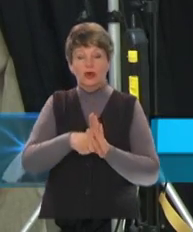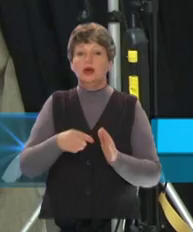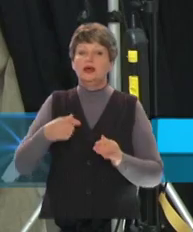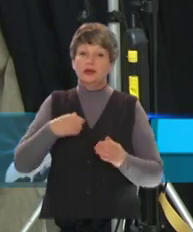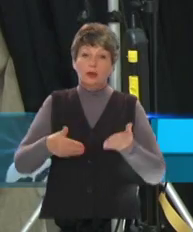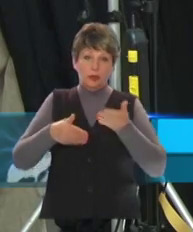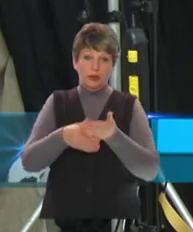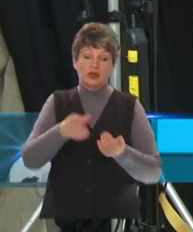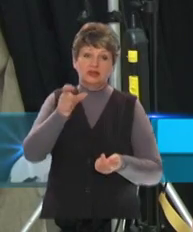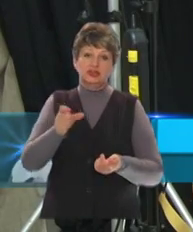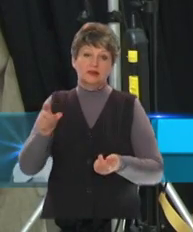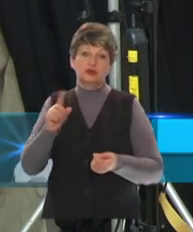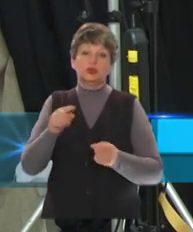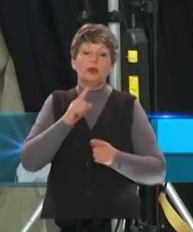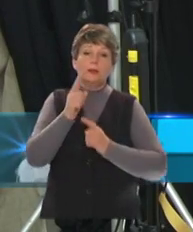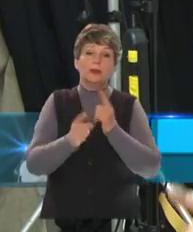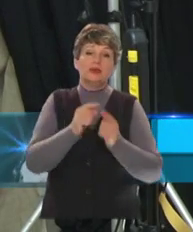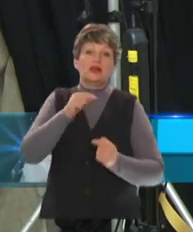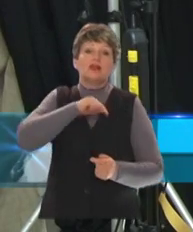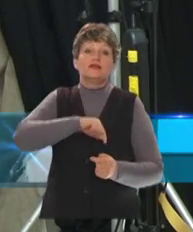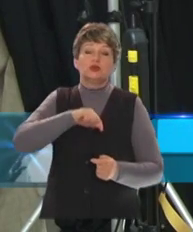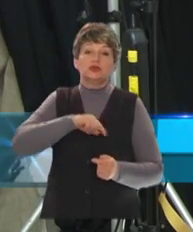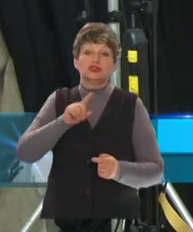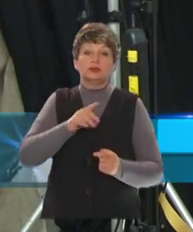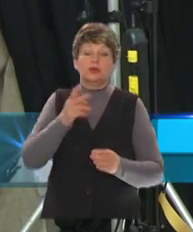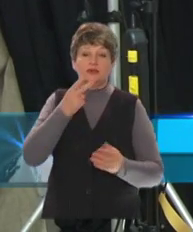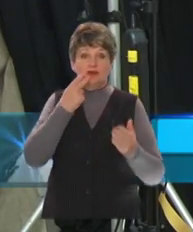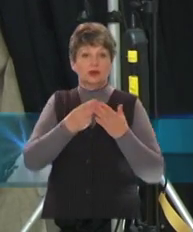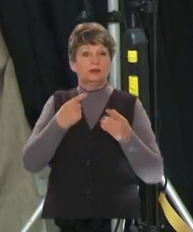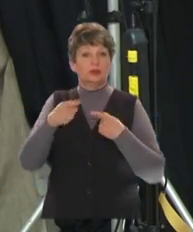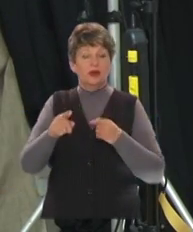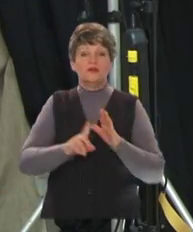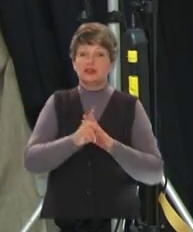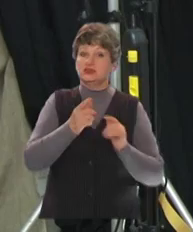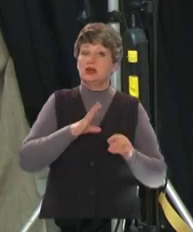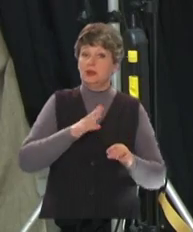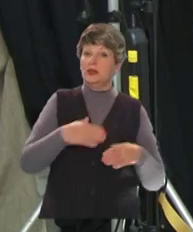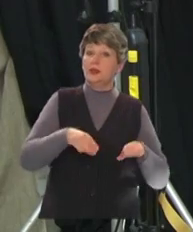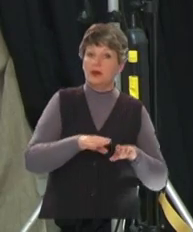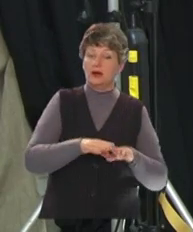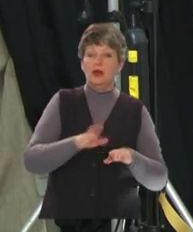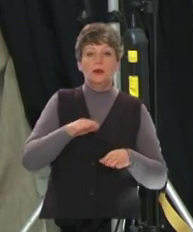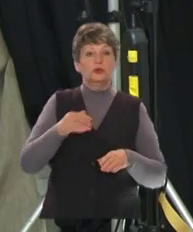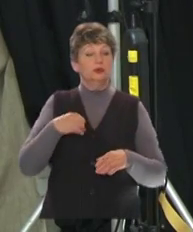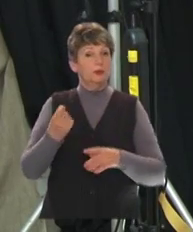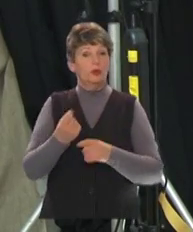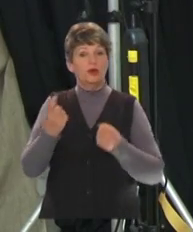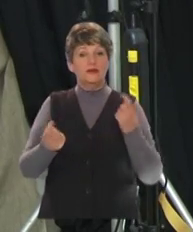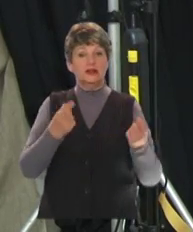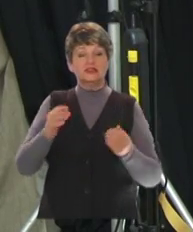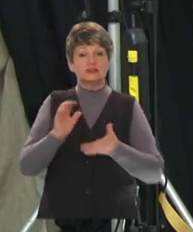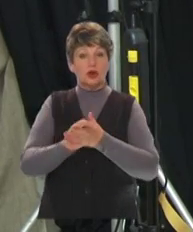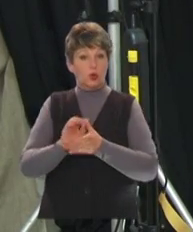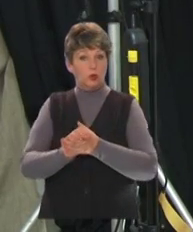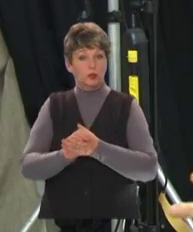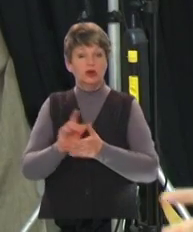фотографию. Соответственно, помогал человеку что-то там поменять внутри, чтобы он выглядел по-другому. Изначально это было так. Потом у меня появились знакомые,